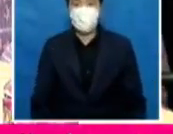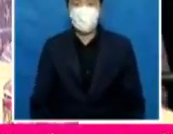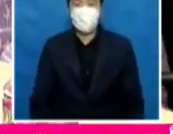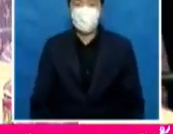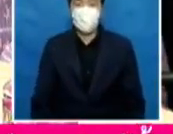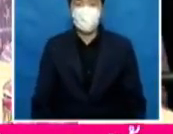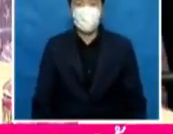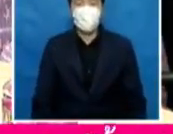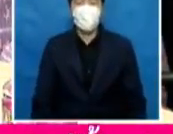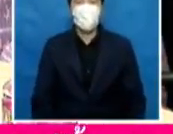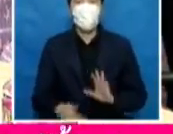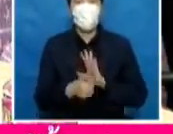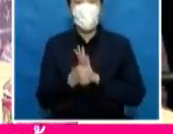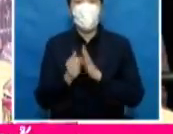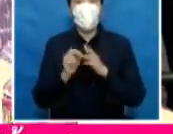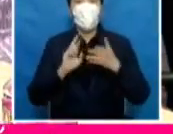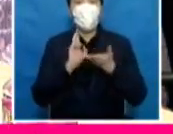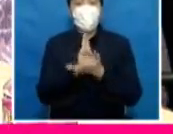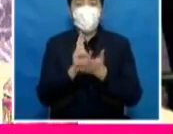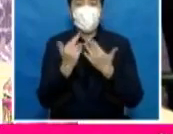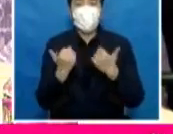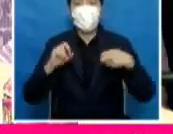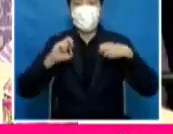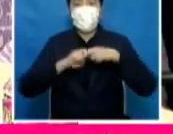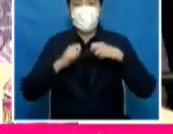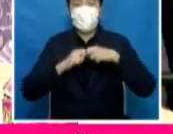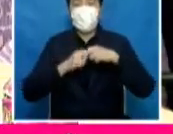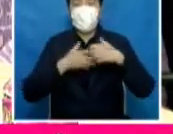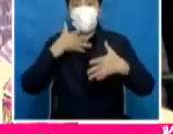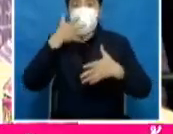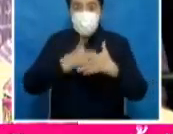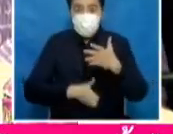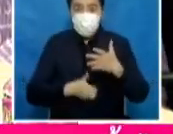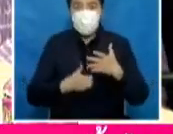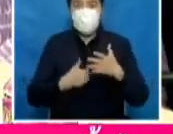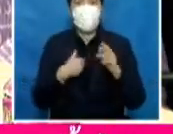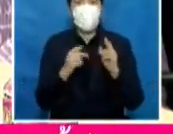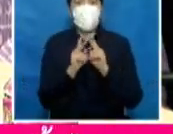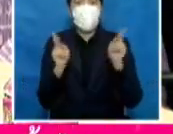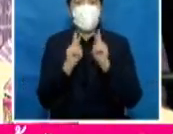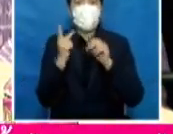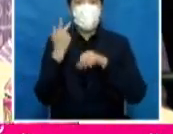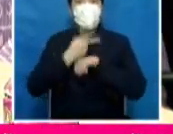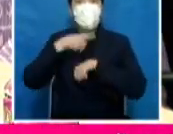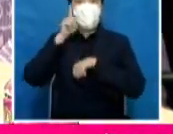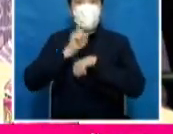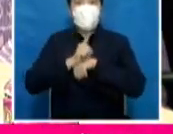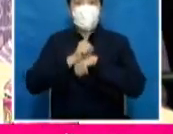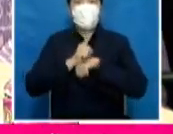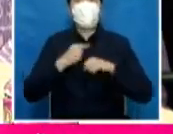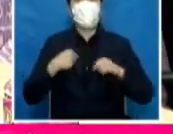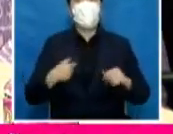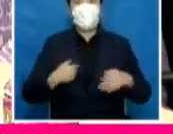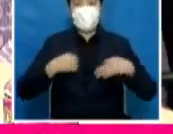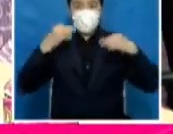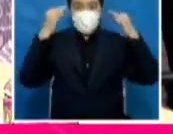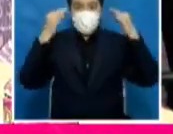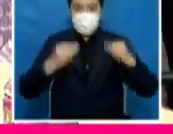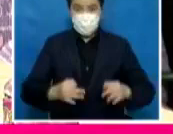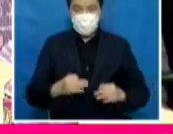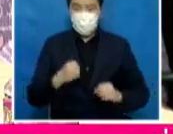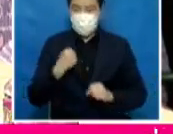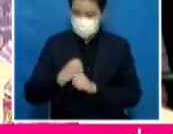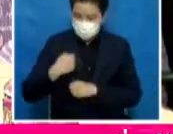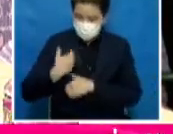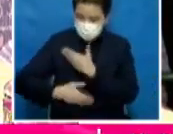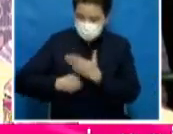ในระหว่างการออกรางวัลหากมีเหตุขัดข้องในการตัดสินใจแก้ปัญหาขึ้นอยู่กับการตัดสินใจของประธานกรรมการเพื่อให้การออกรางวัลเ